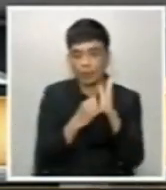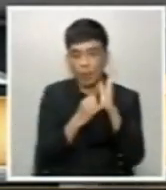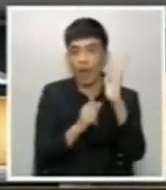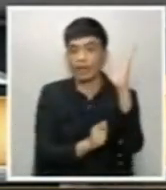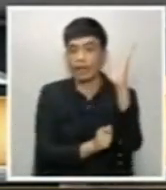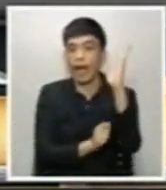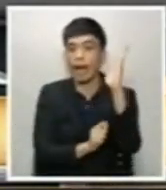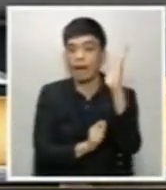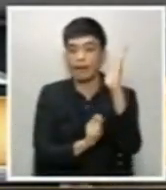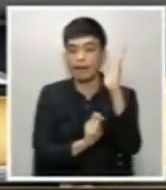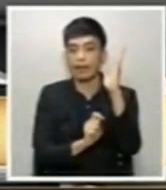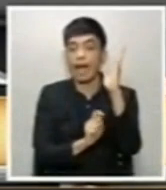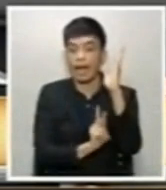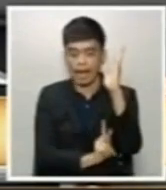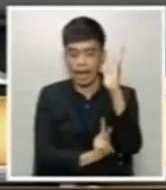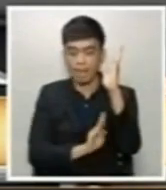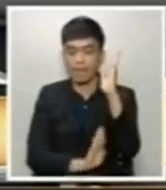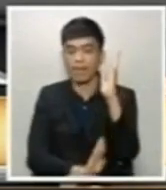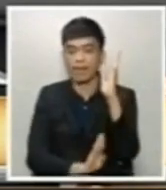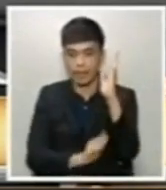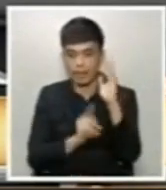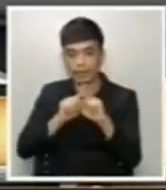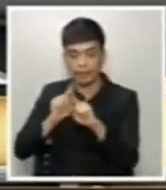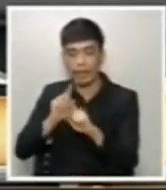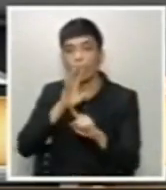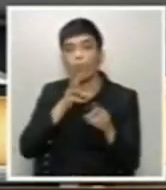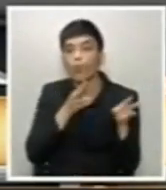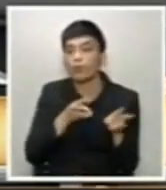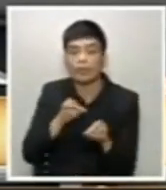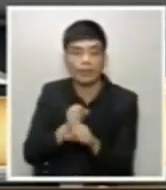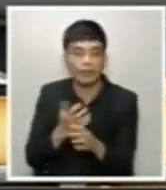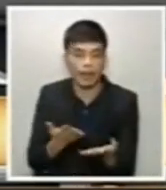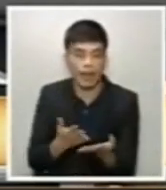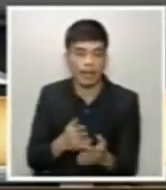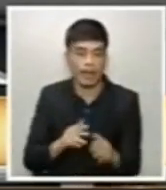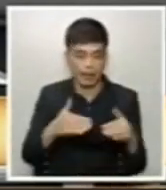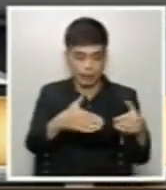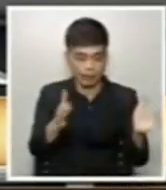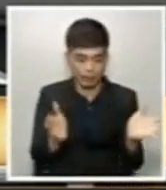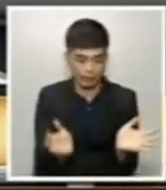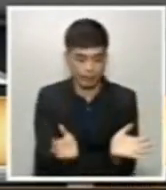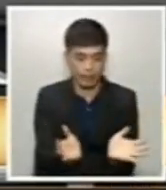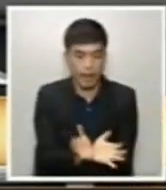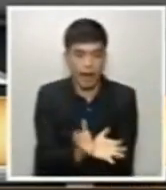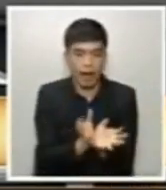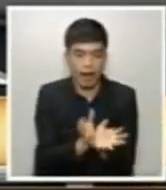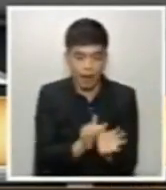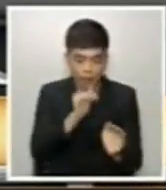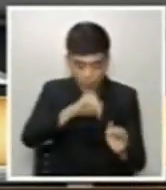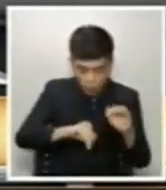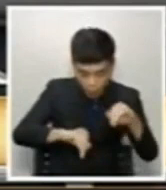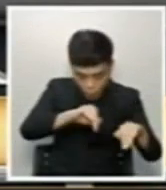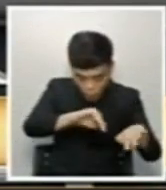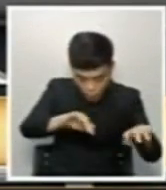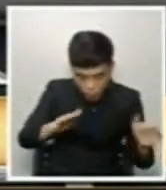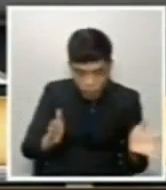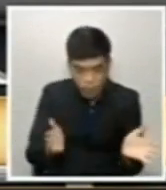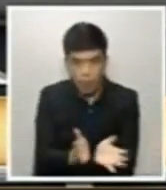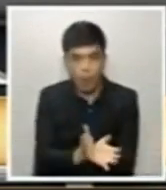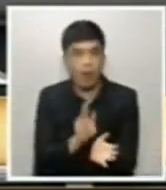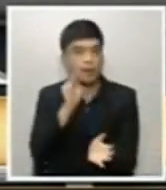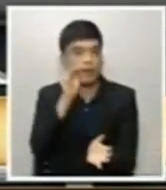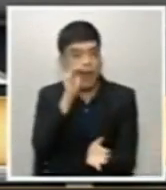างไรบ้างและความจุของน้ำถ้าเกิดท่านได้บริหารจัดการในการสร้างอ่างเก็บน้ำคลองหินนี้แล้วมีความ